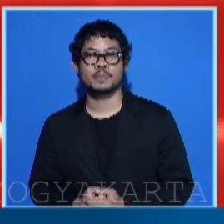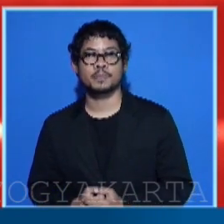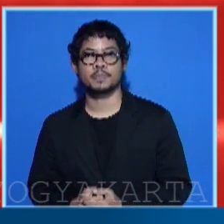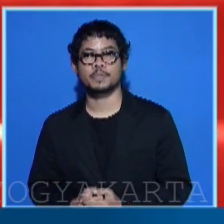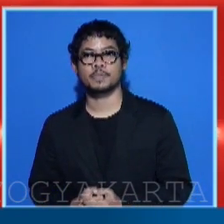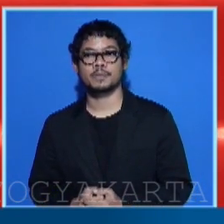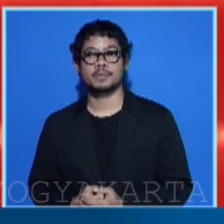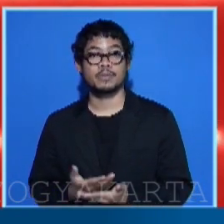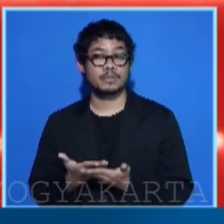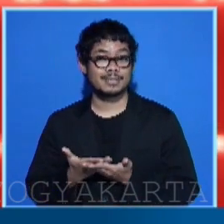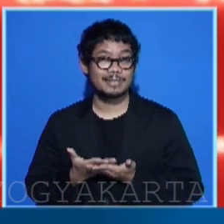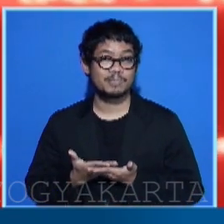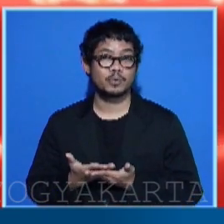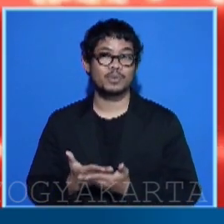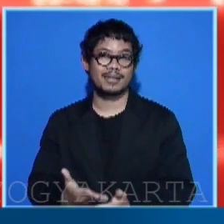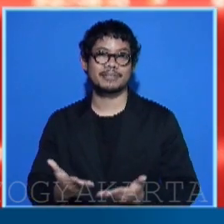Saudara-saudaraku sekalian,